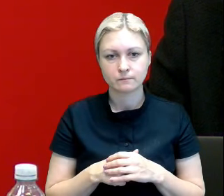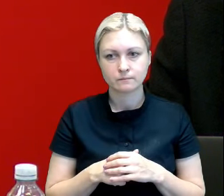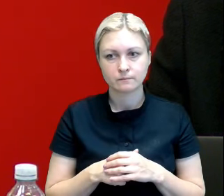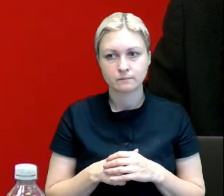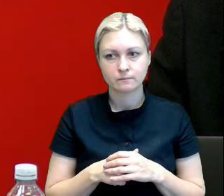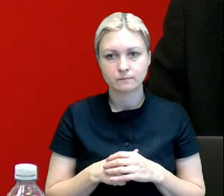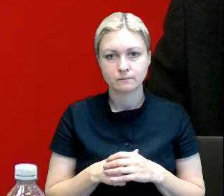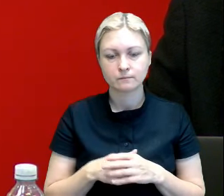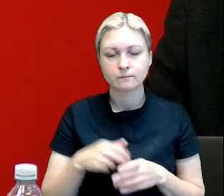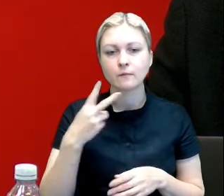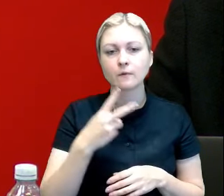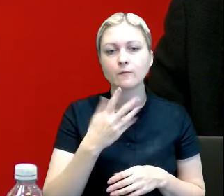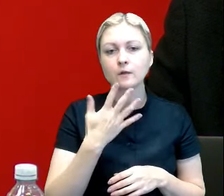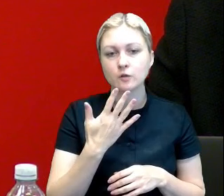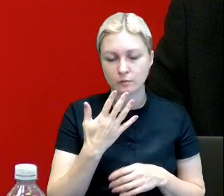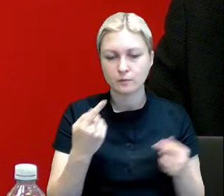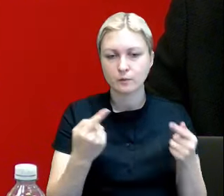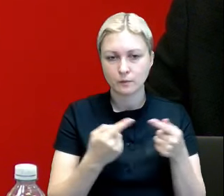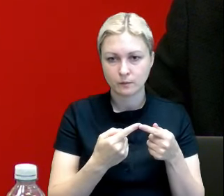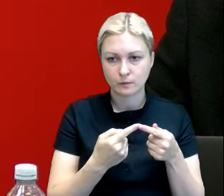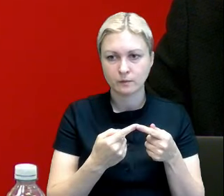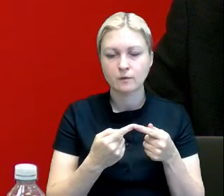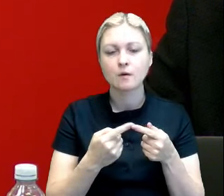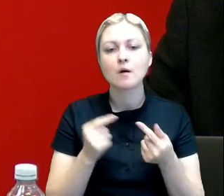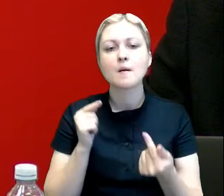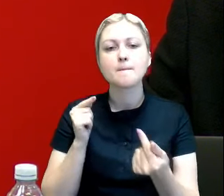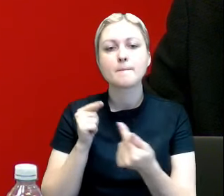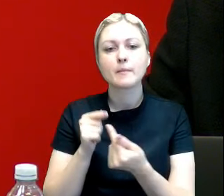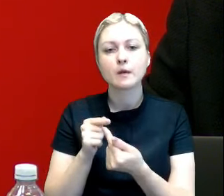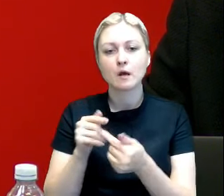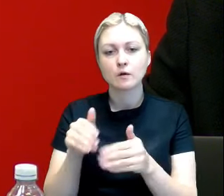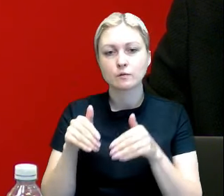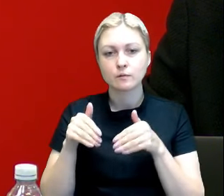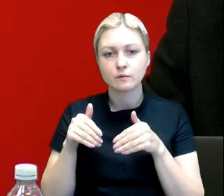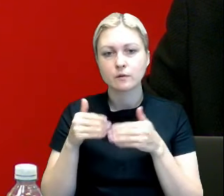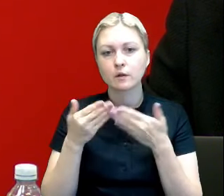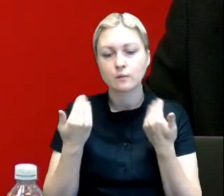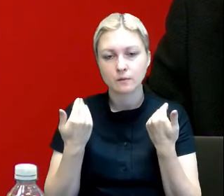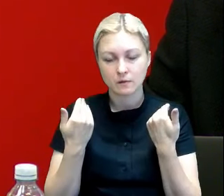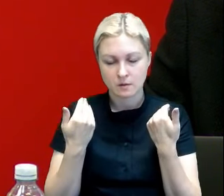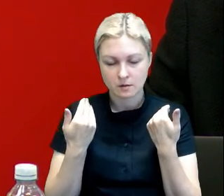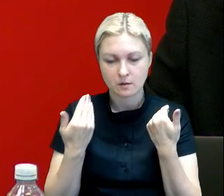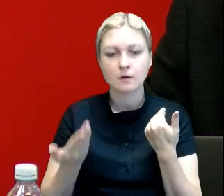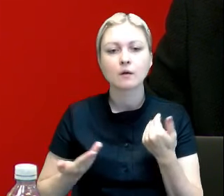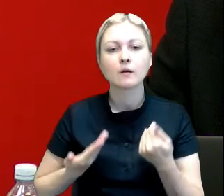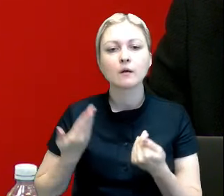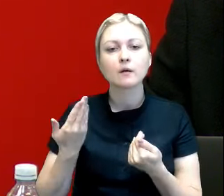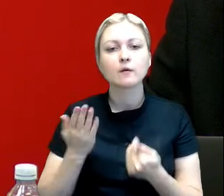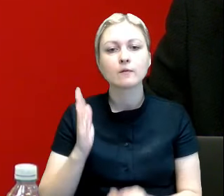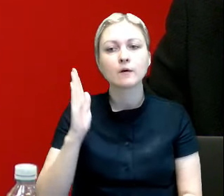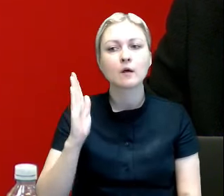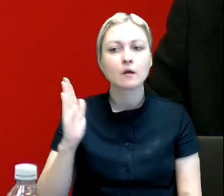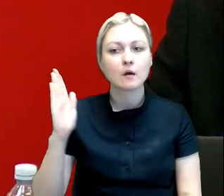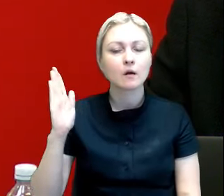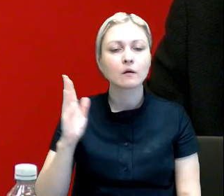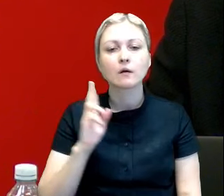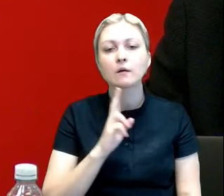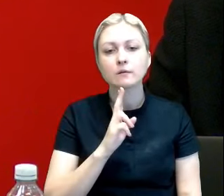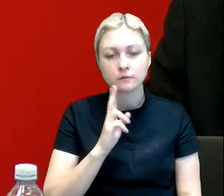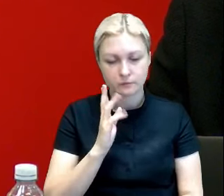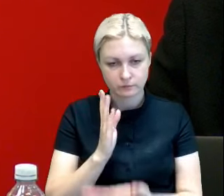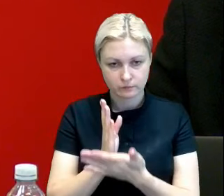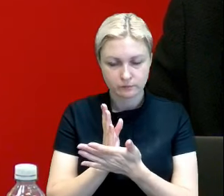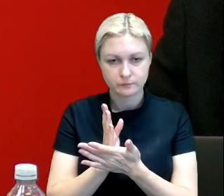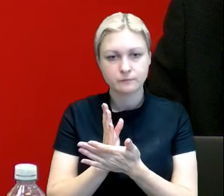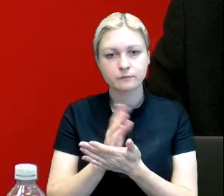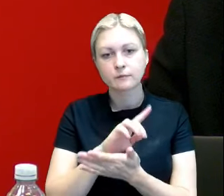25 už prieš ir susilaikiusių pagal sistemą nėra a kas negali balsuoti per sistemą klausiu